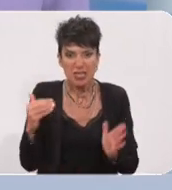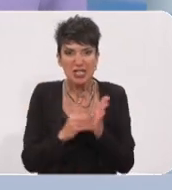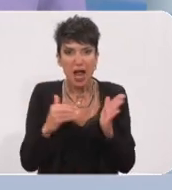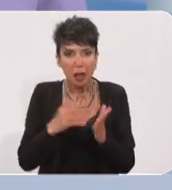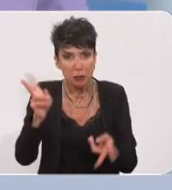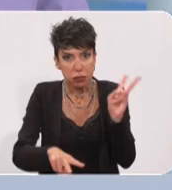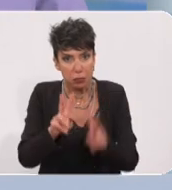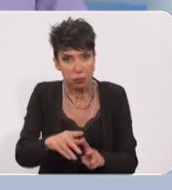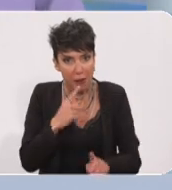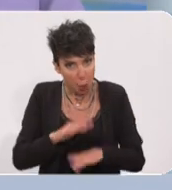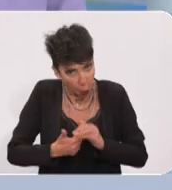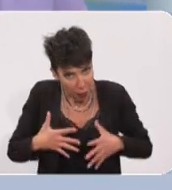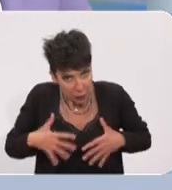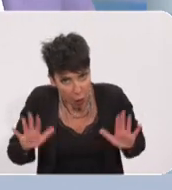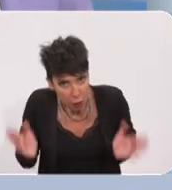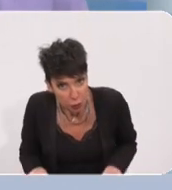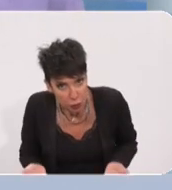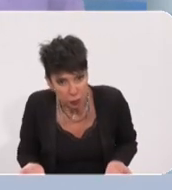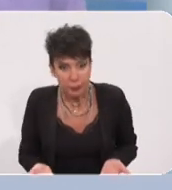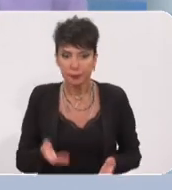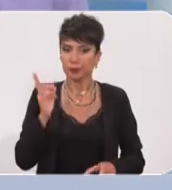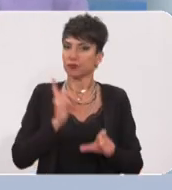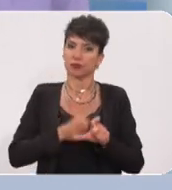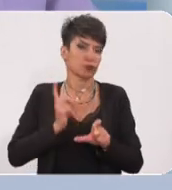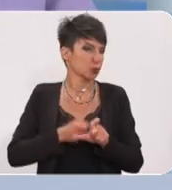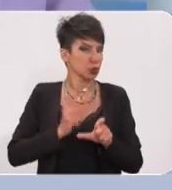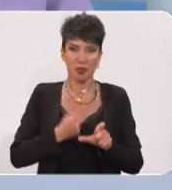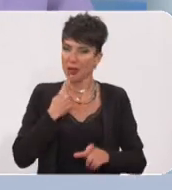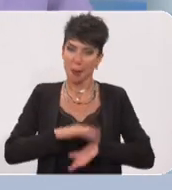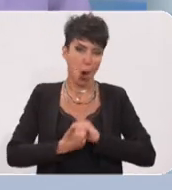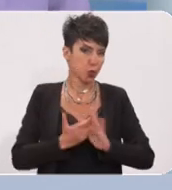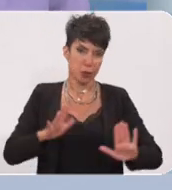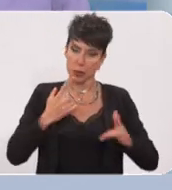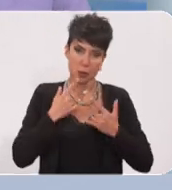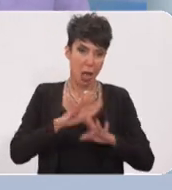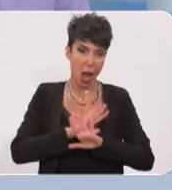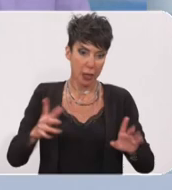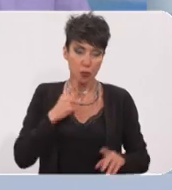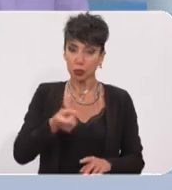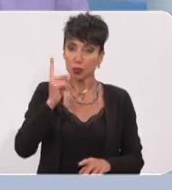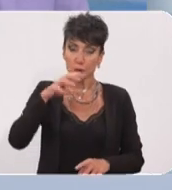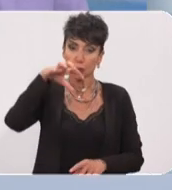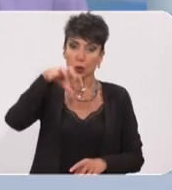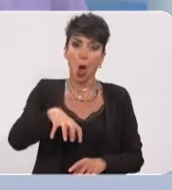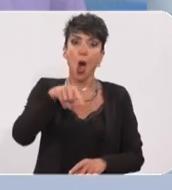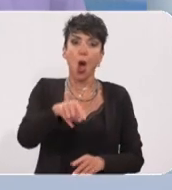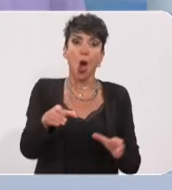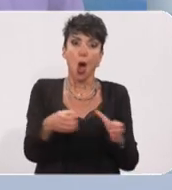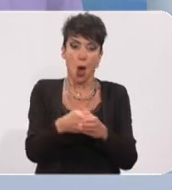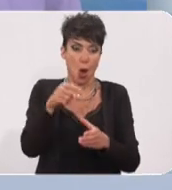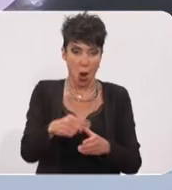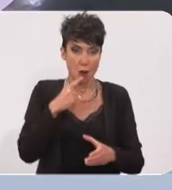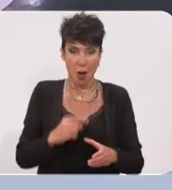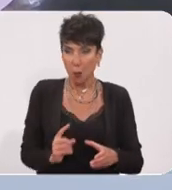πεθάνουν. Ξέρετε, αυτό λέτε. Ξέρετε πολύ καλά ότι το ΚΚΕ δεν σηκώσε ποτέ λευκή σημαία. Ήταν το μοναδικό κόμμα το οποίο την πρώτη μέρα τη ρώσικη